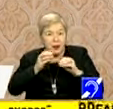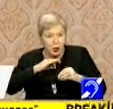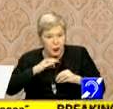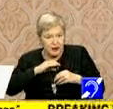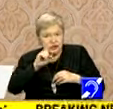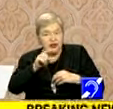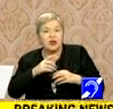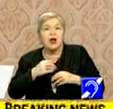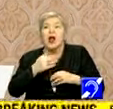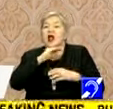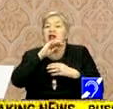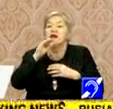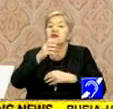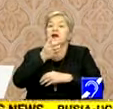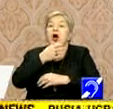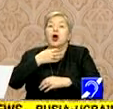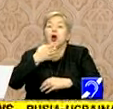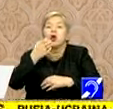nivelul Consiliului European.